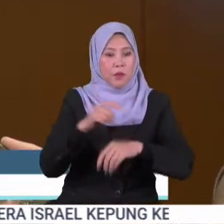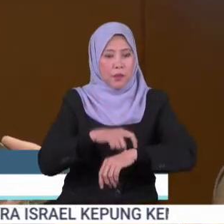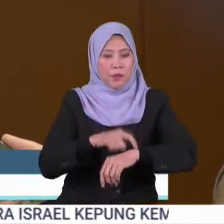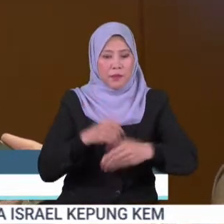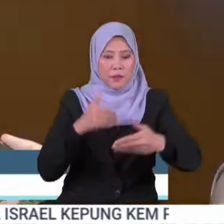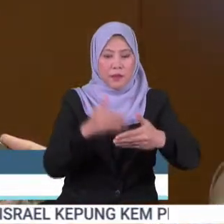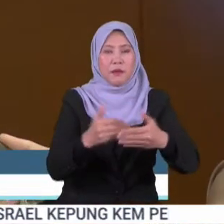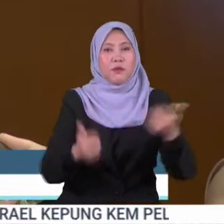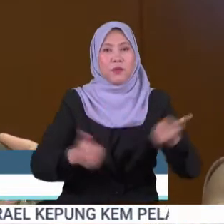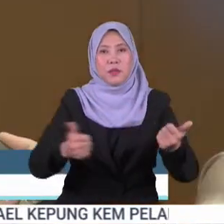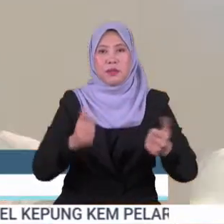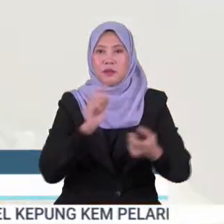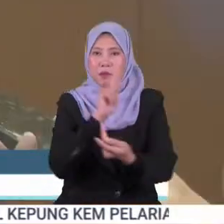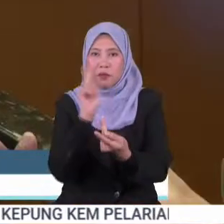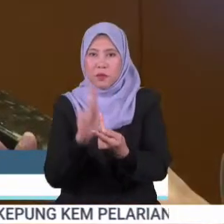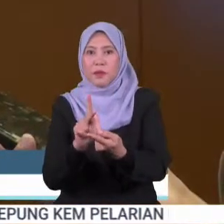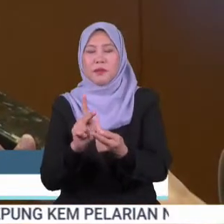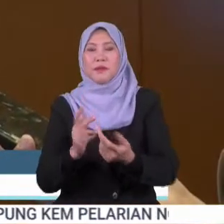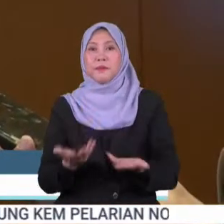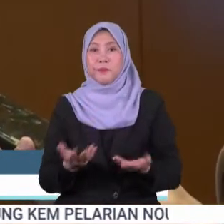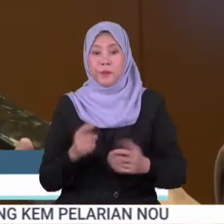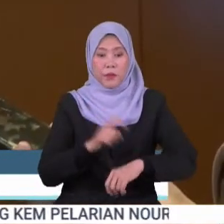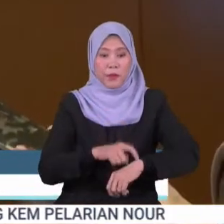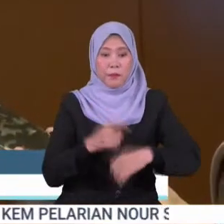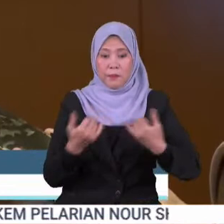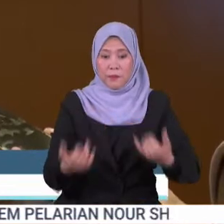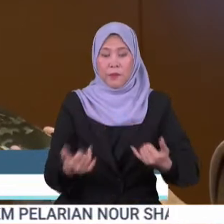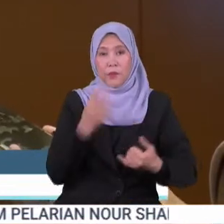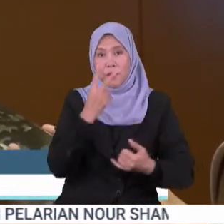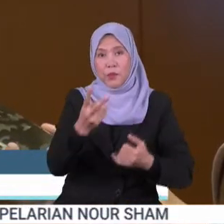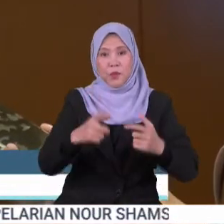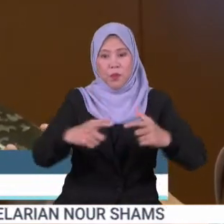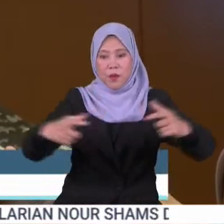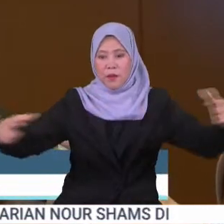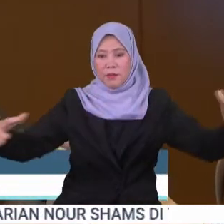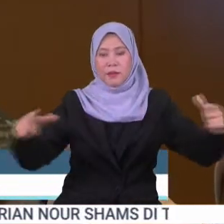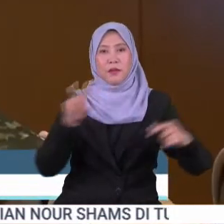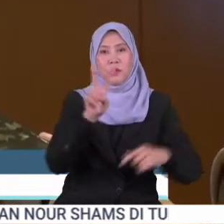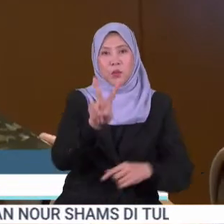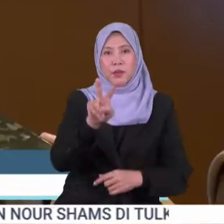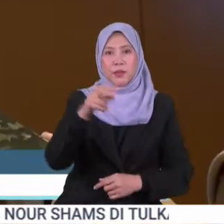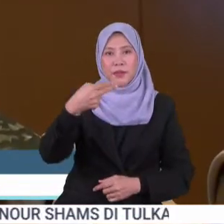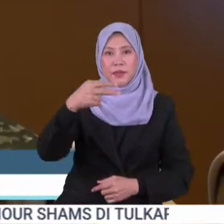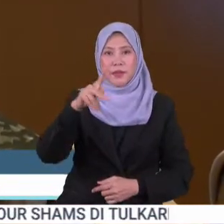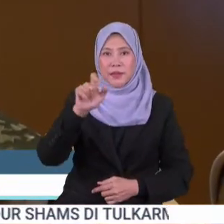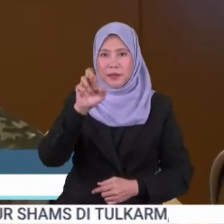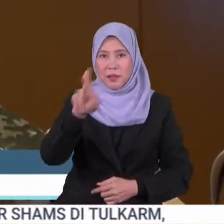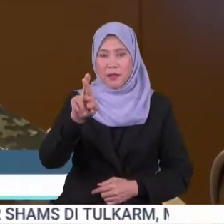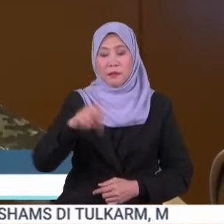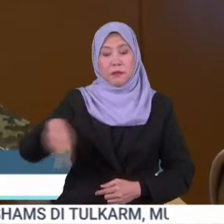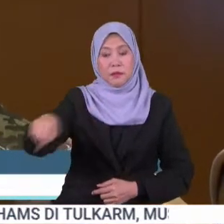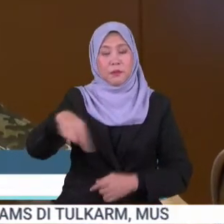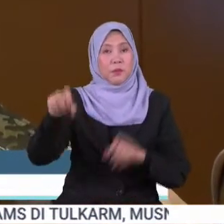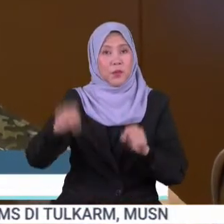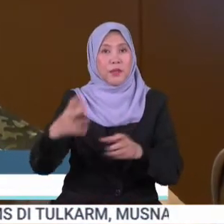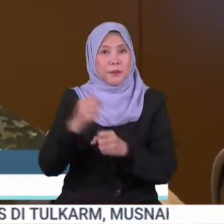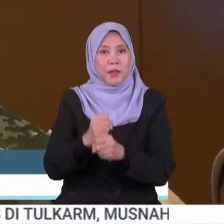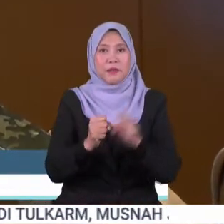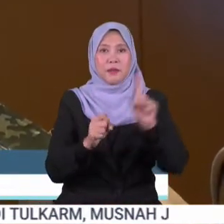terdekat ini mana yang lebih sesuai. Pada waktu ini, kalau kita lihat dengan keluasan lebih kurang 2 hektar, mereka boleh mendapat lebih